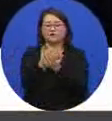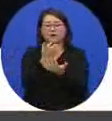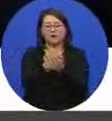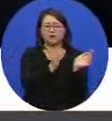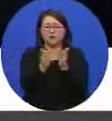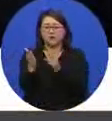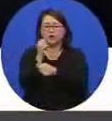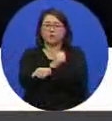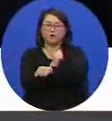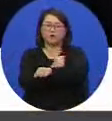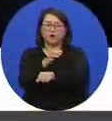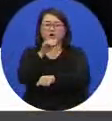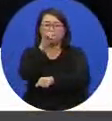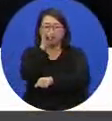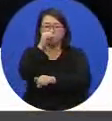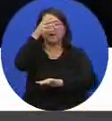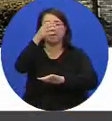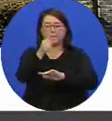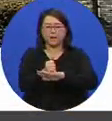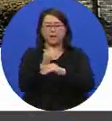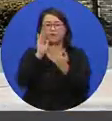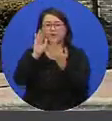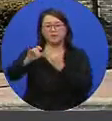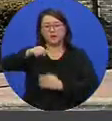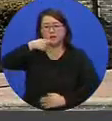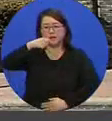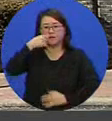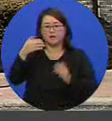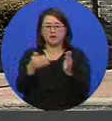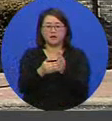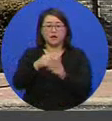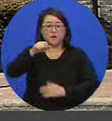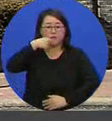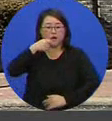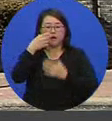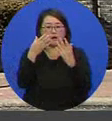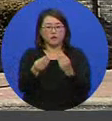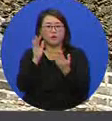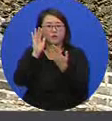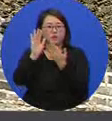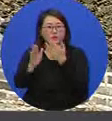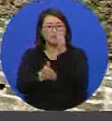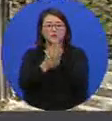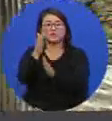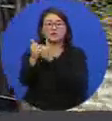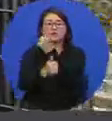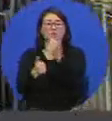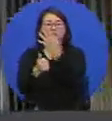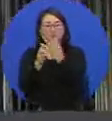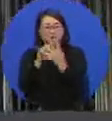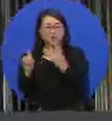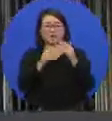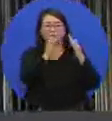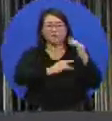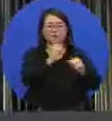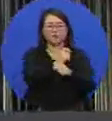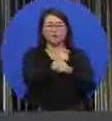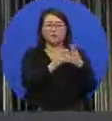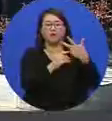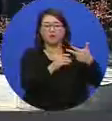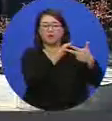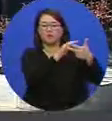마무리 끝나는 자리에서 식사하는 자리였습니다. 식사가 마무리된 뒤 남원시 의원 4명과 공무원 7명 등